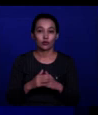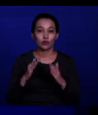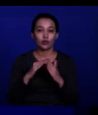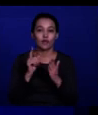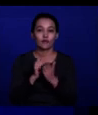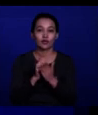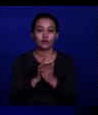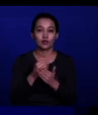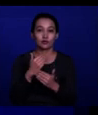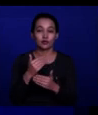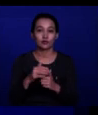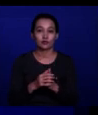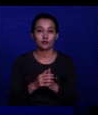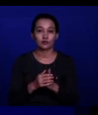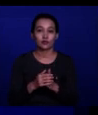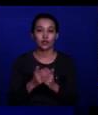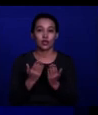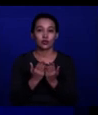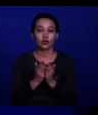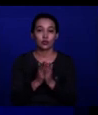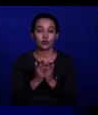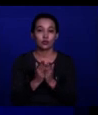uyga vazifa. Darsligimizning